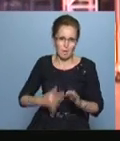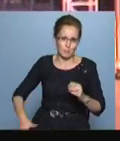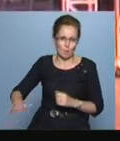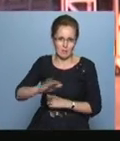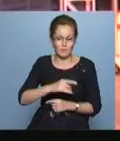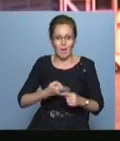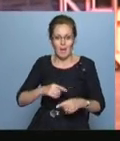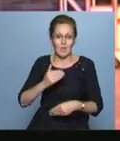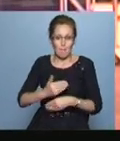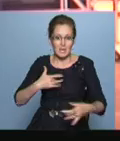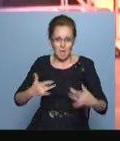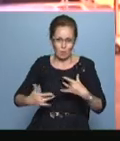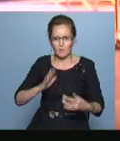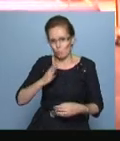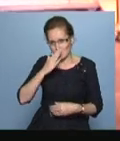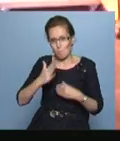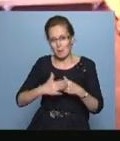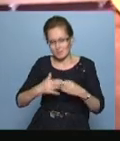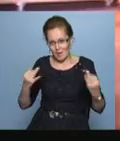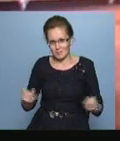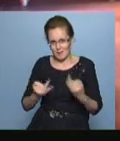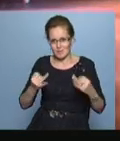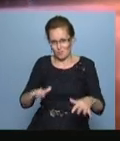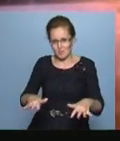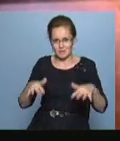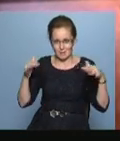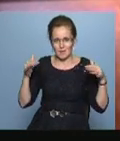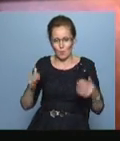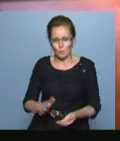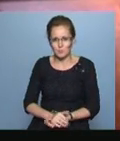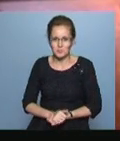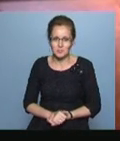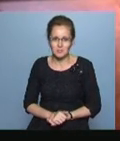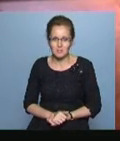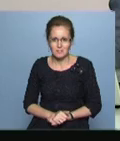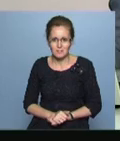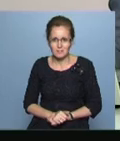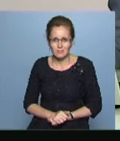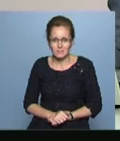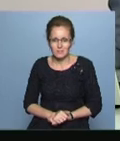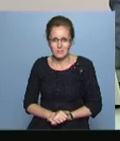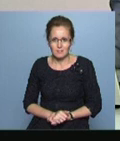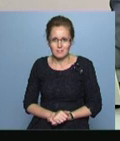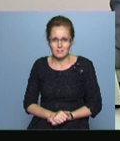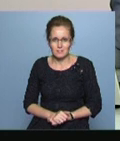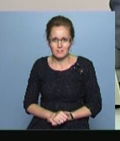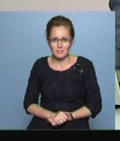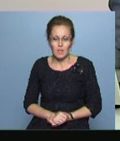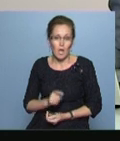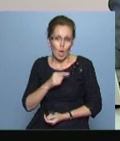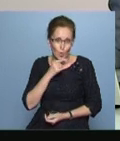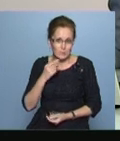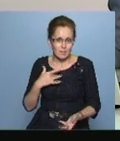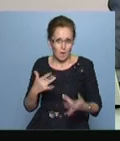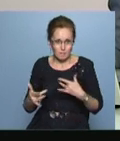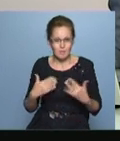будет точно близка современному зрителю. Яна Градилова, Руслан Нуриахметов, телеканал «Моя Удмуртия». Кстати, русский драмтеатр